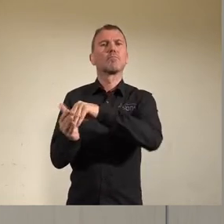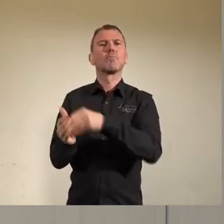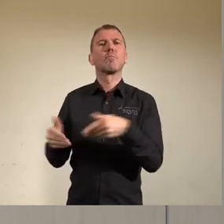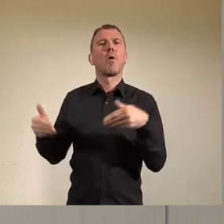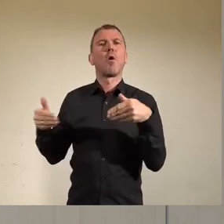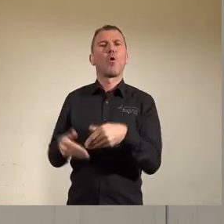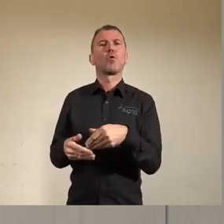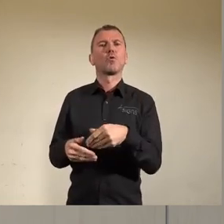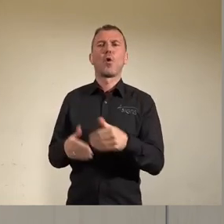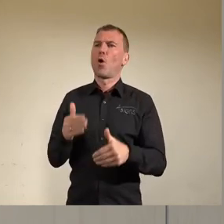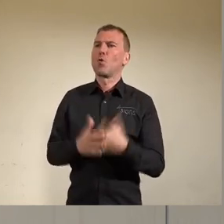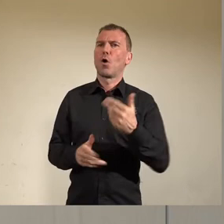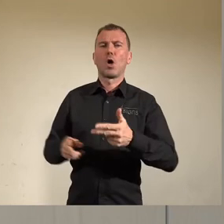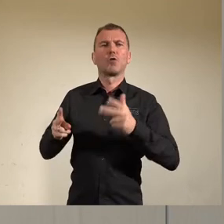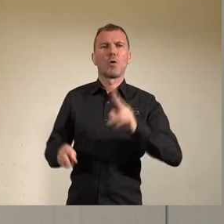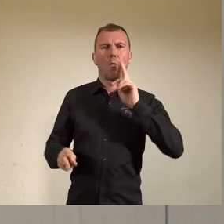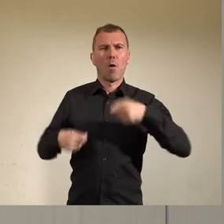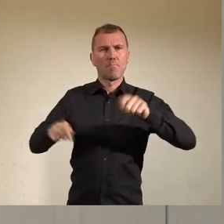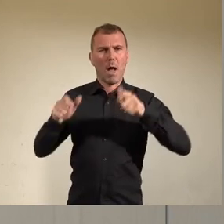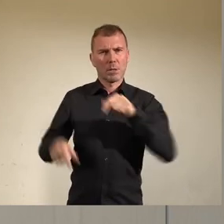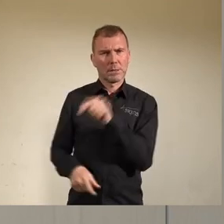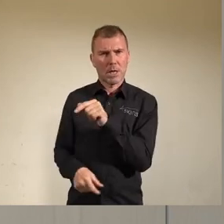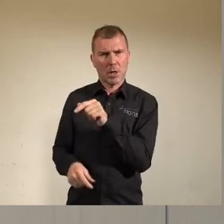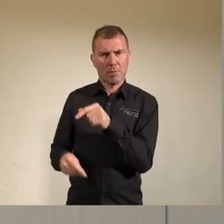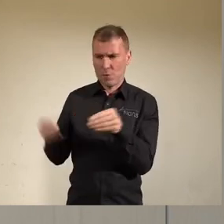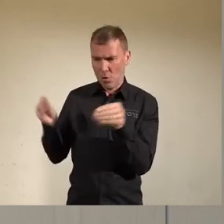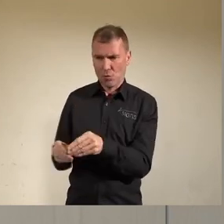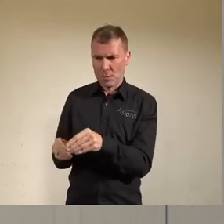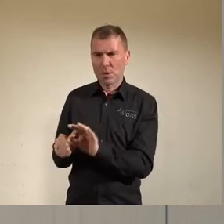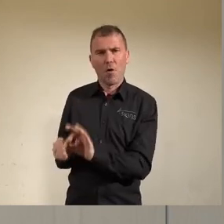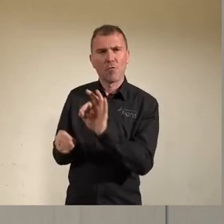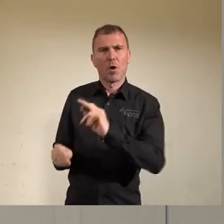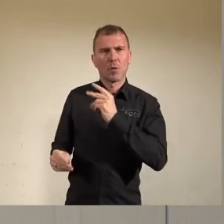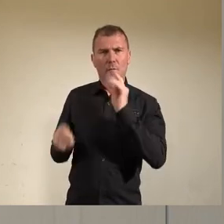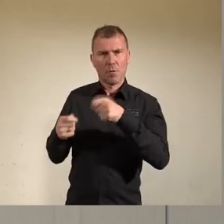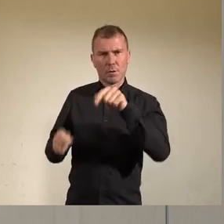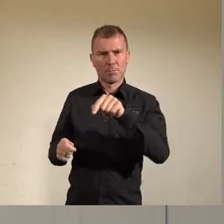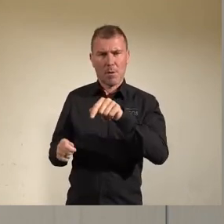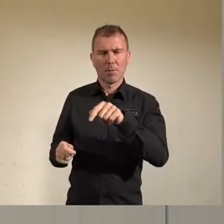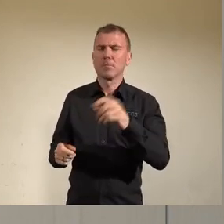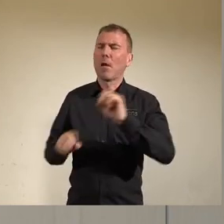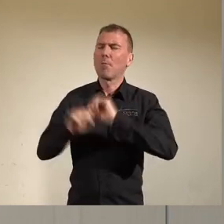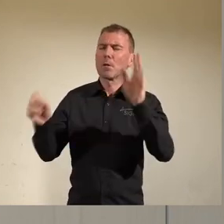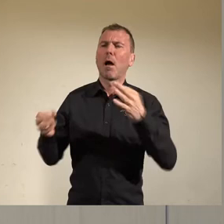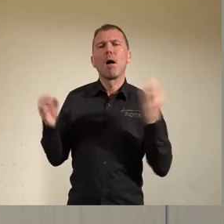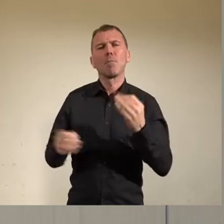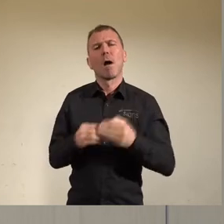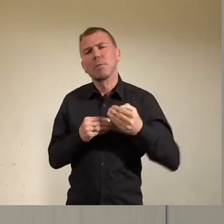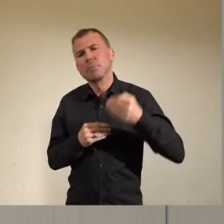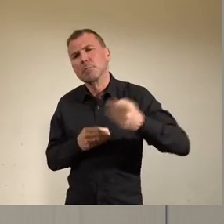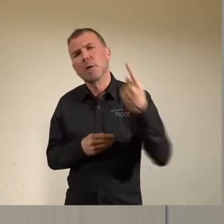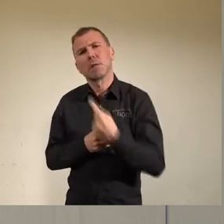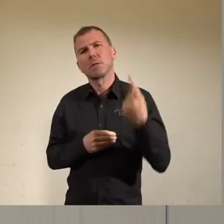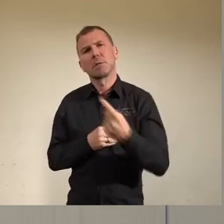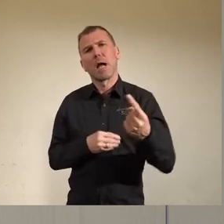unserer neuen städtischen Wohnungsbaugesellschaft. Und es war immer klar, es wird einige Jahre dauern, bis die